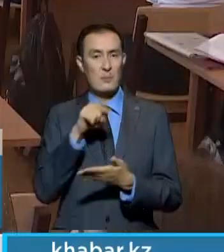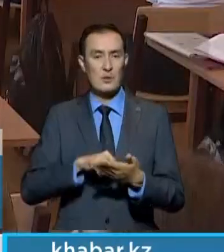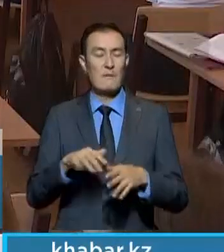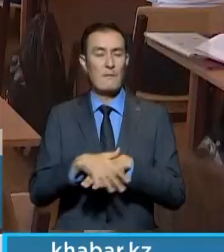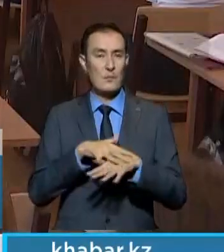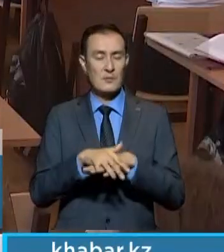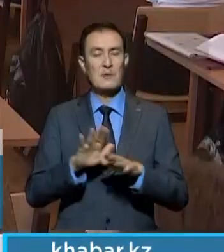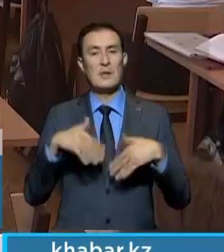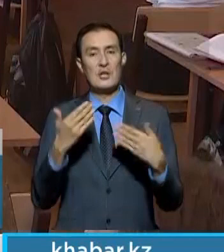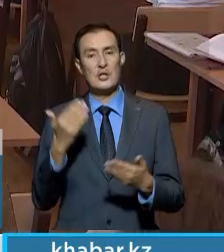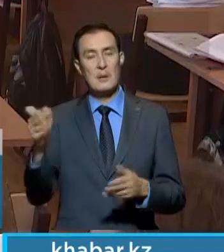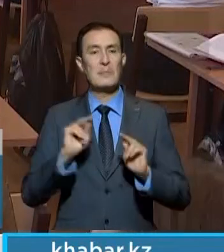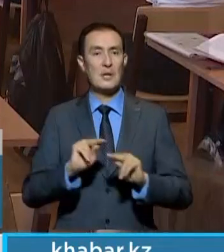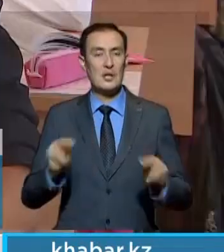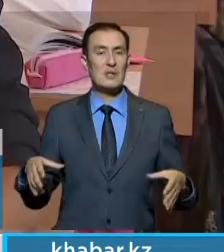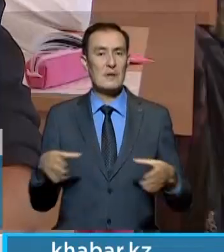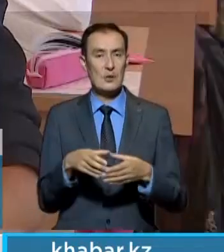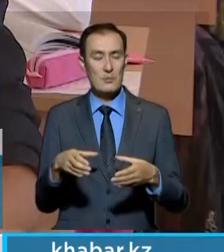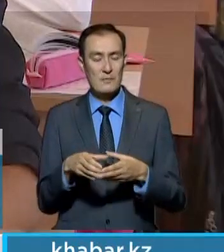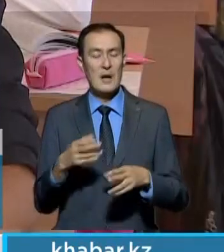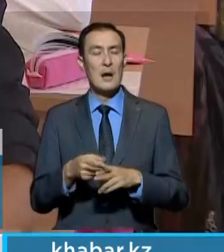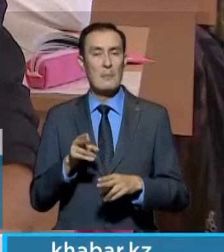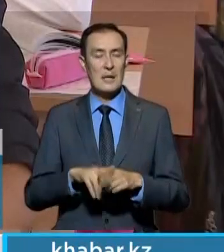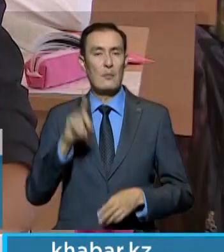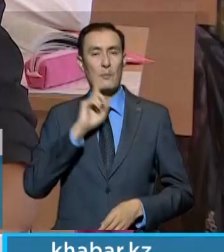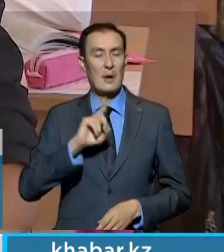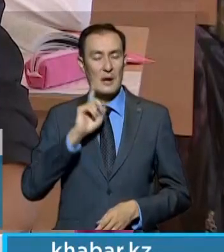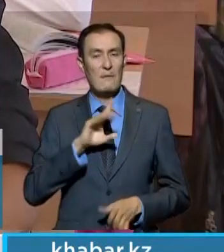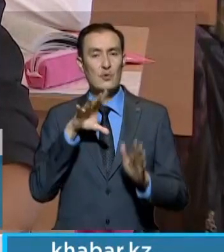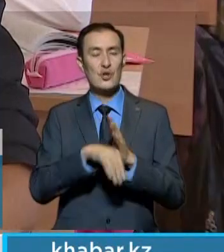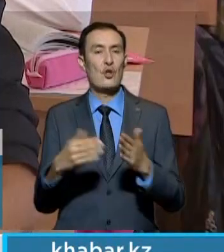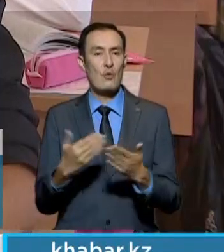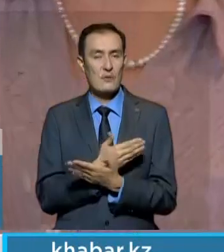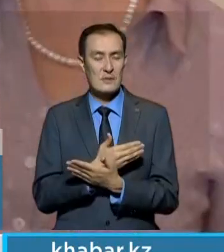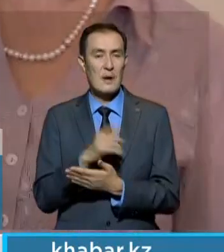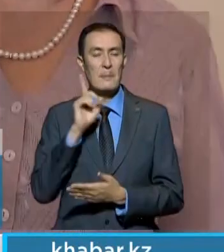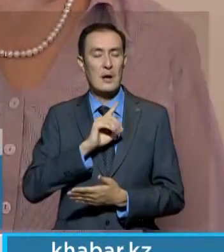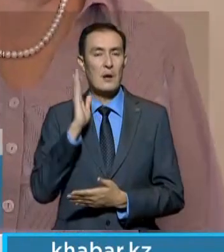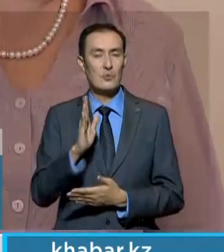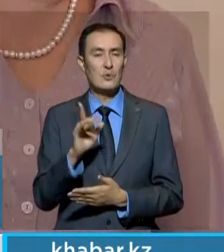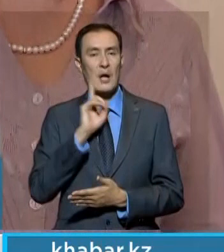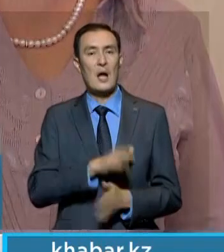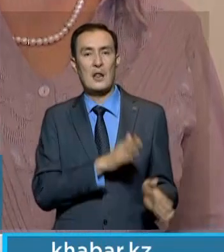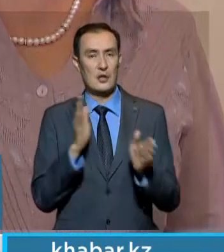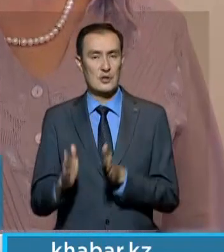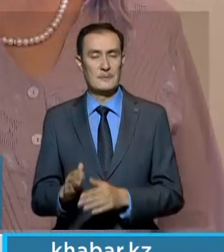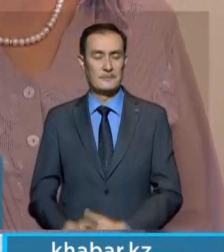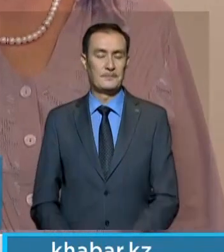и предложении со стороны педагогического сообщества Поэтому пока внедрение новшества решили отложить